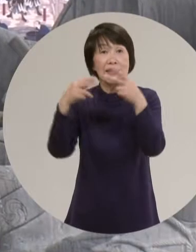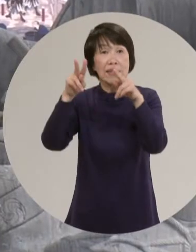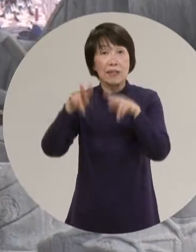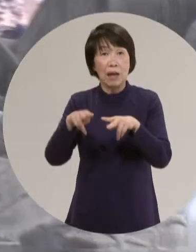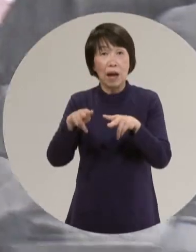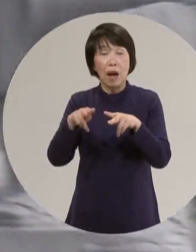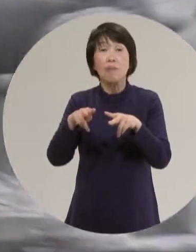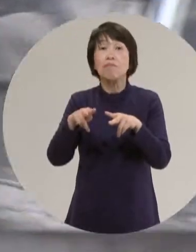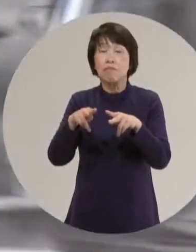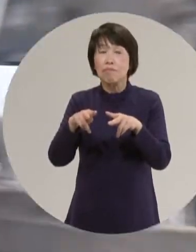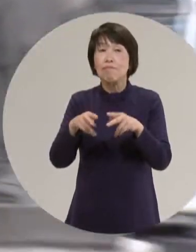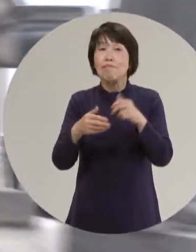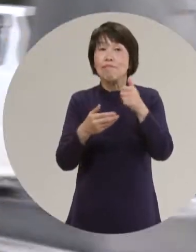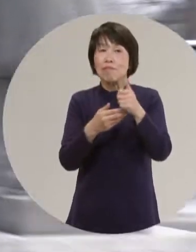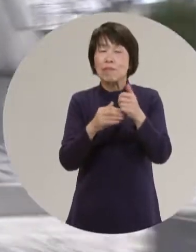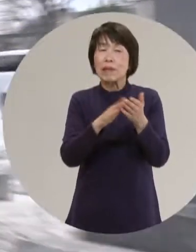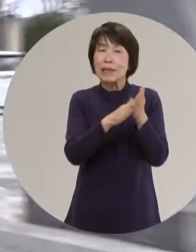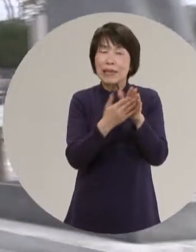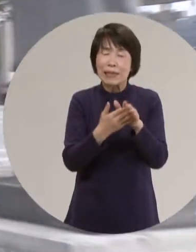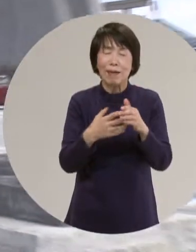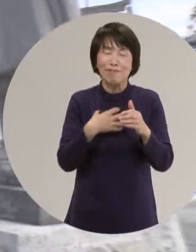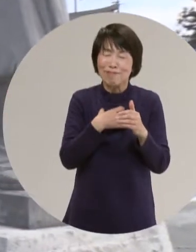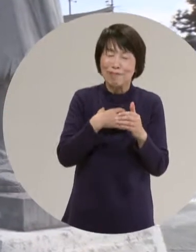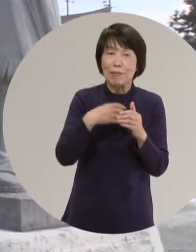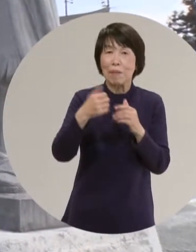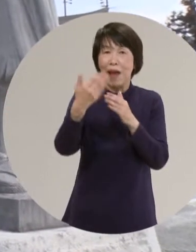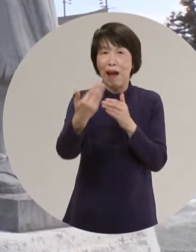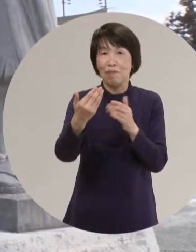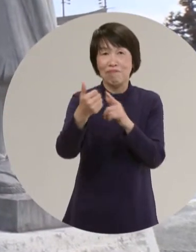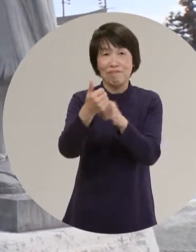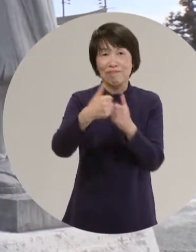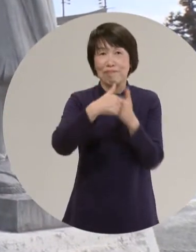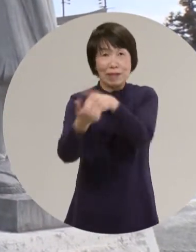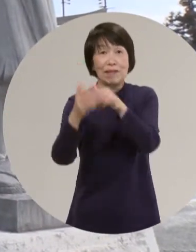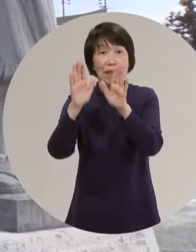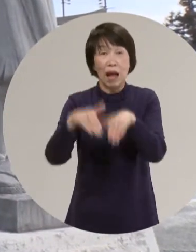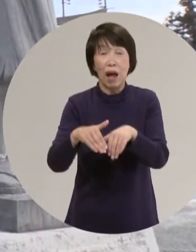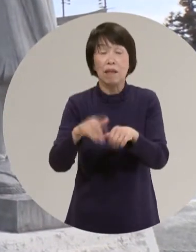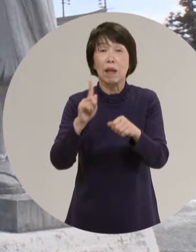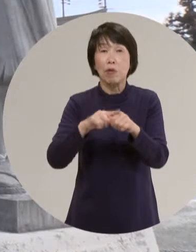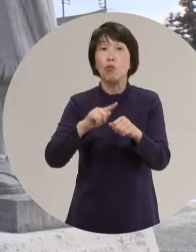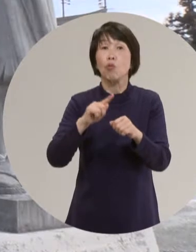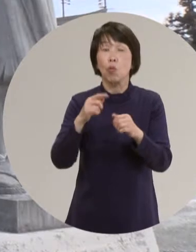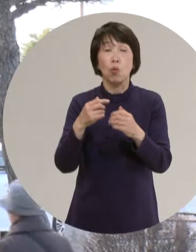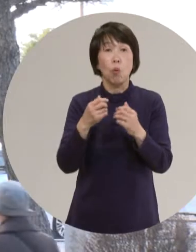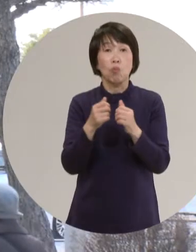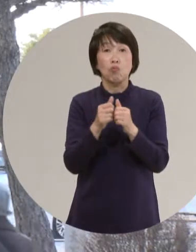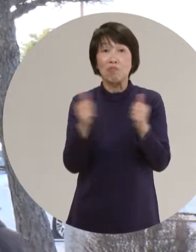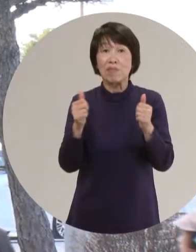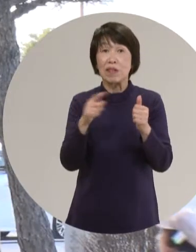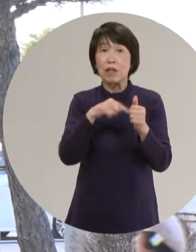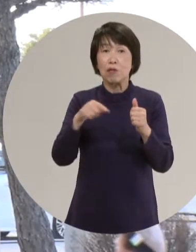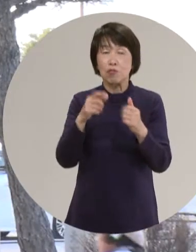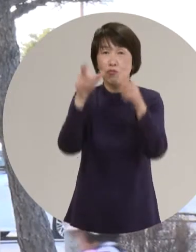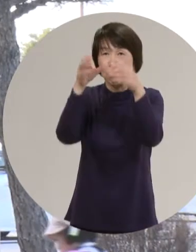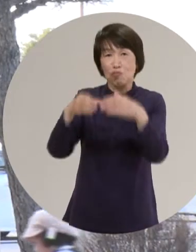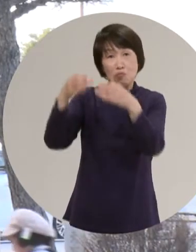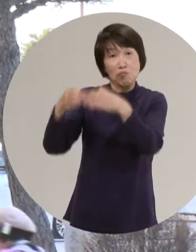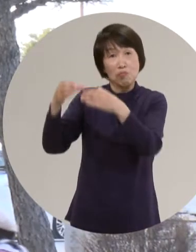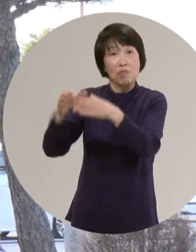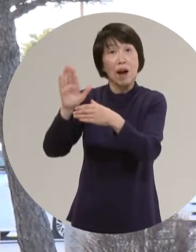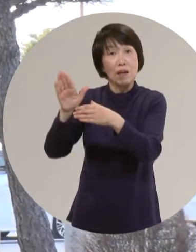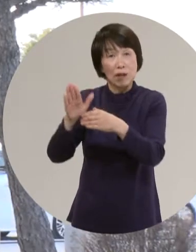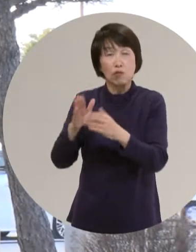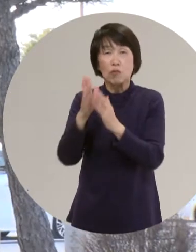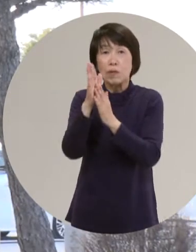主の仇討ちを果たした阿古浪士47人が祀られており、大きな願いが叶うということで人気の神社なん